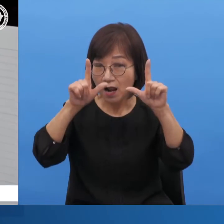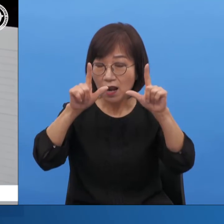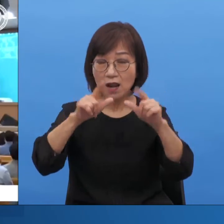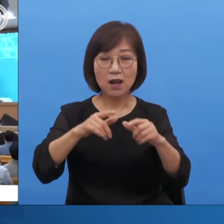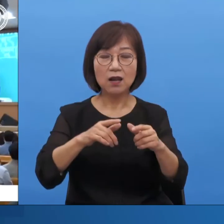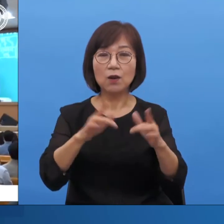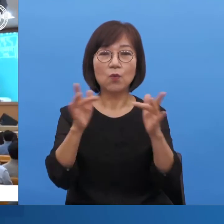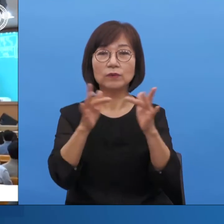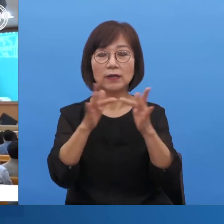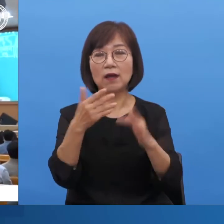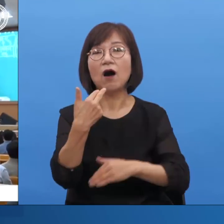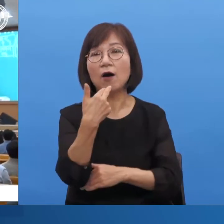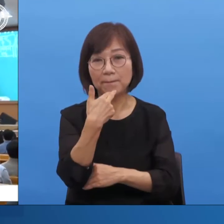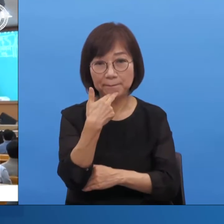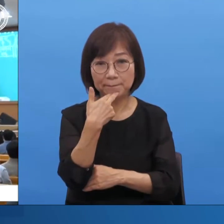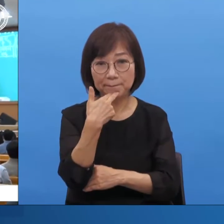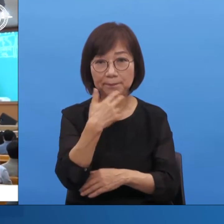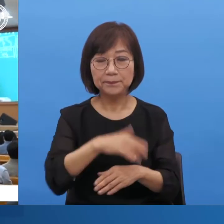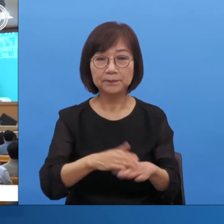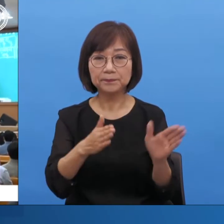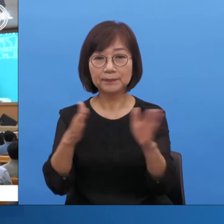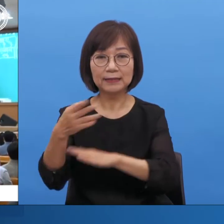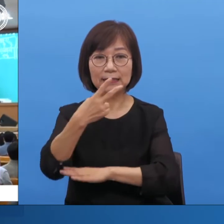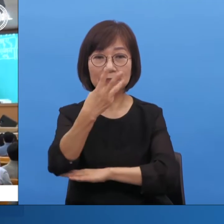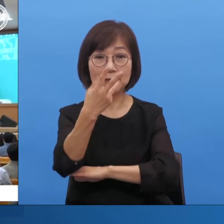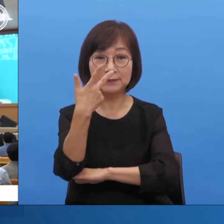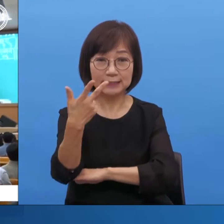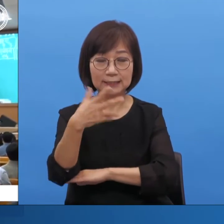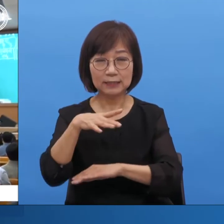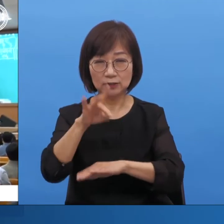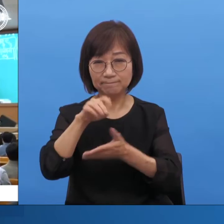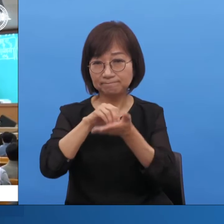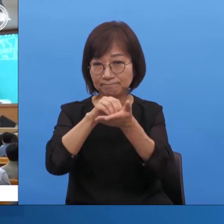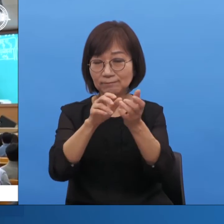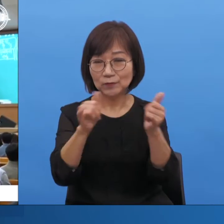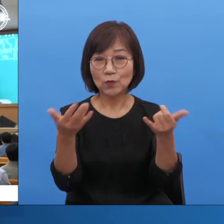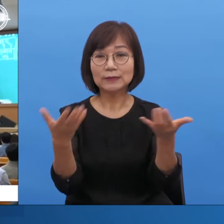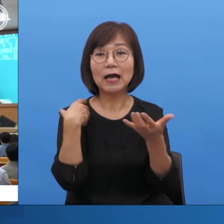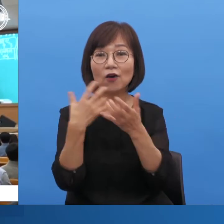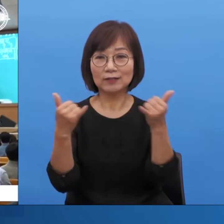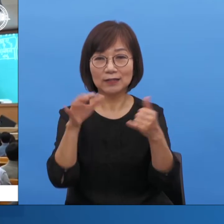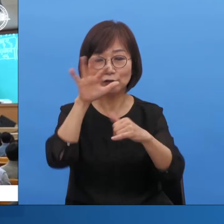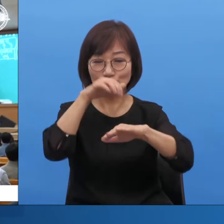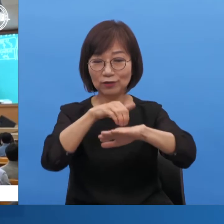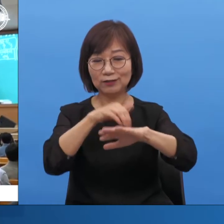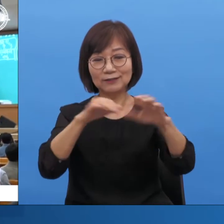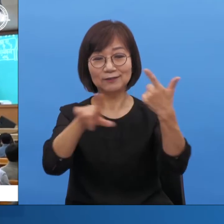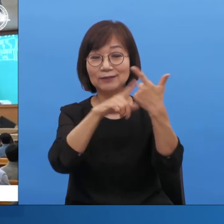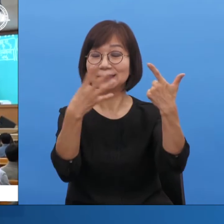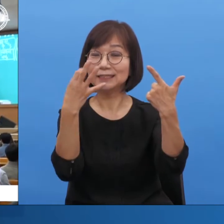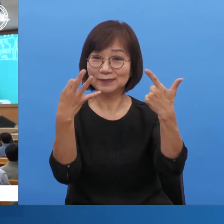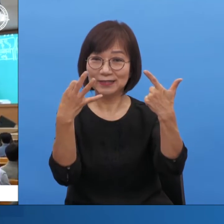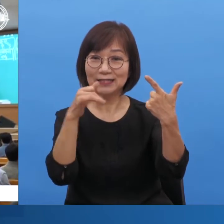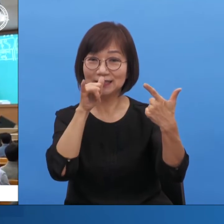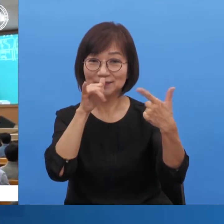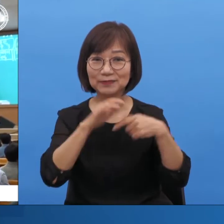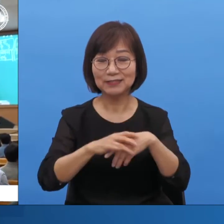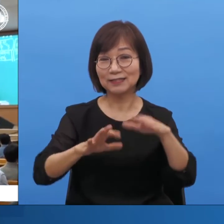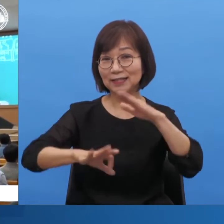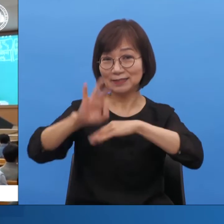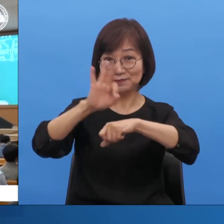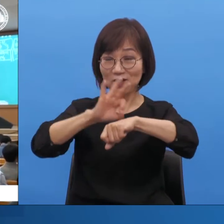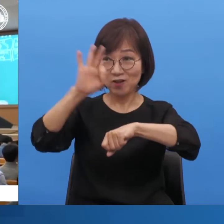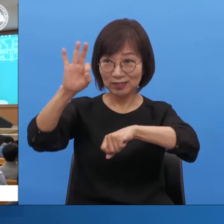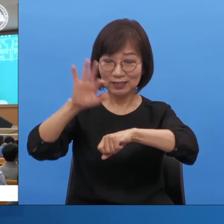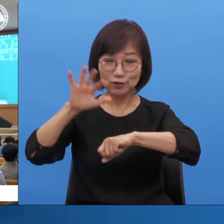않습니다. 237 새가족 현장 사역자 훈련이 오는 6월 14일 열립니다. 오전